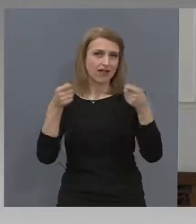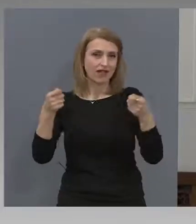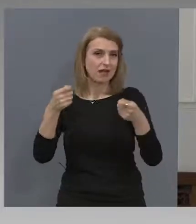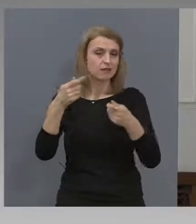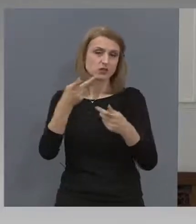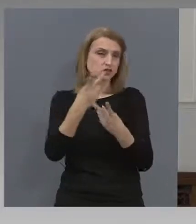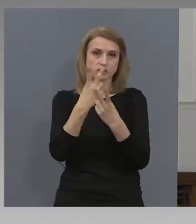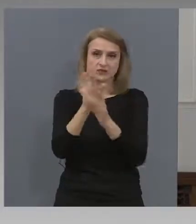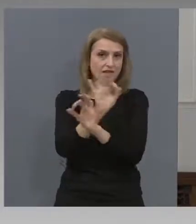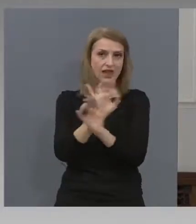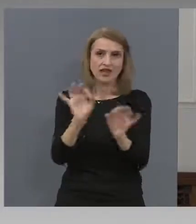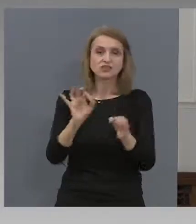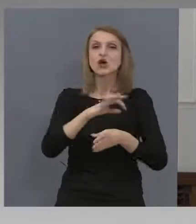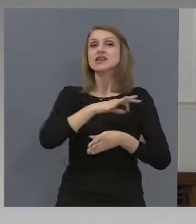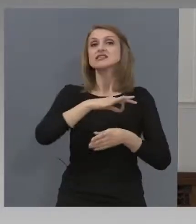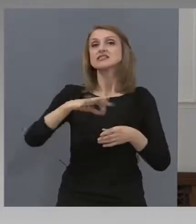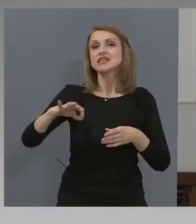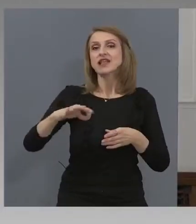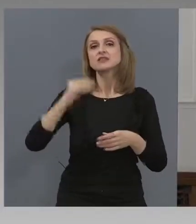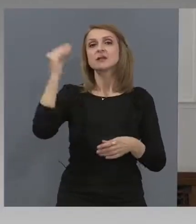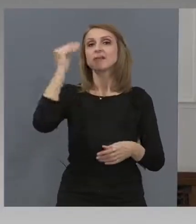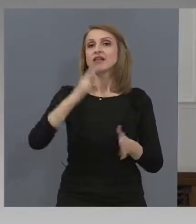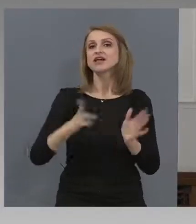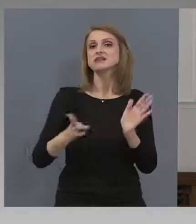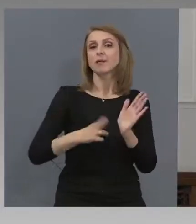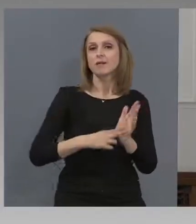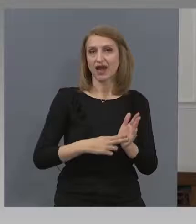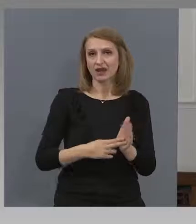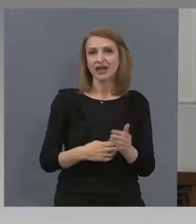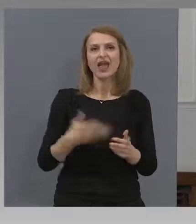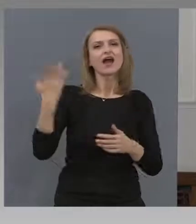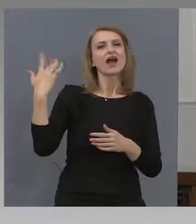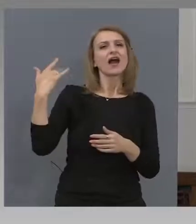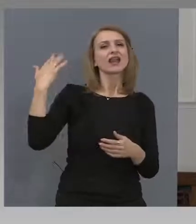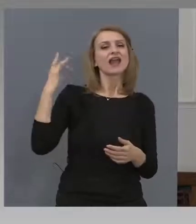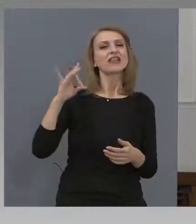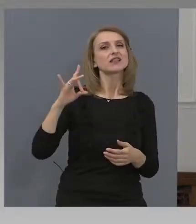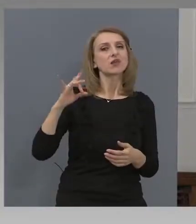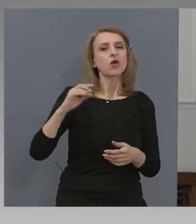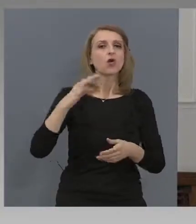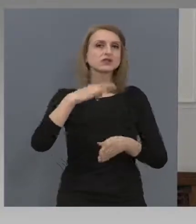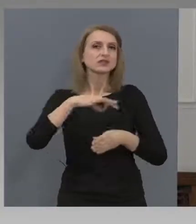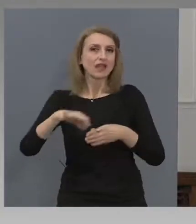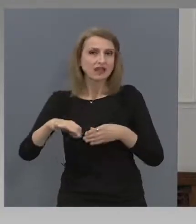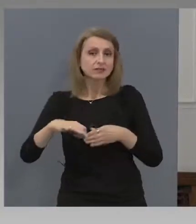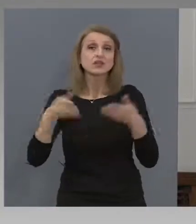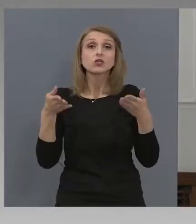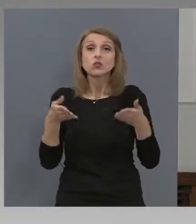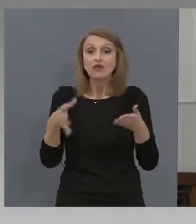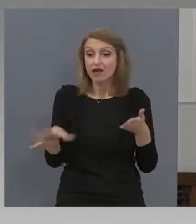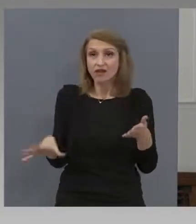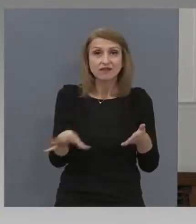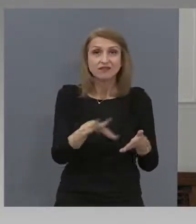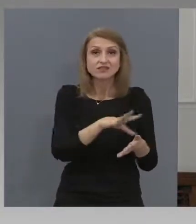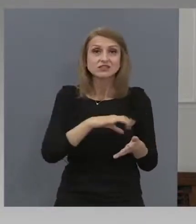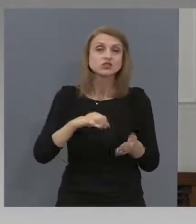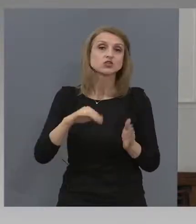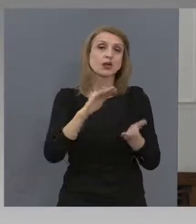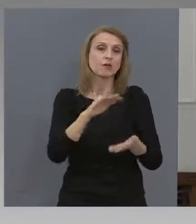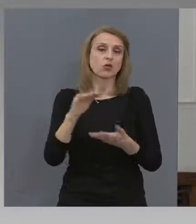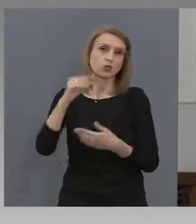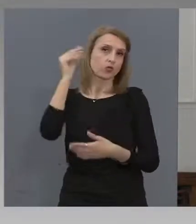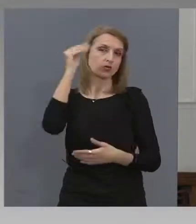ще видите. Седмица на българските марки, ретро седмица и така нататък. Това са все продукти от България. И ние не бива да